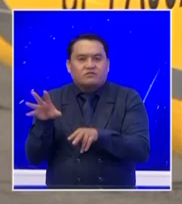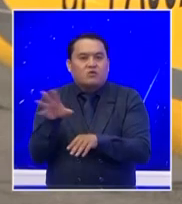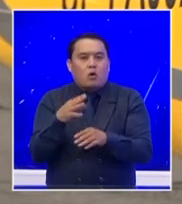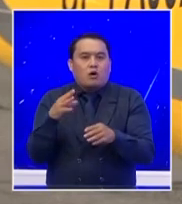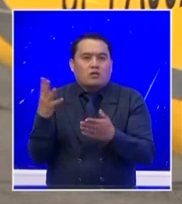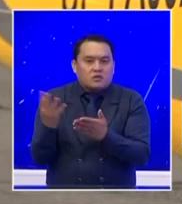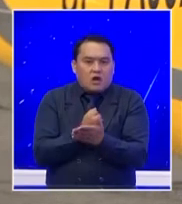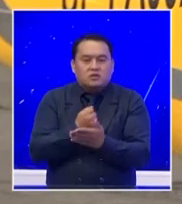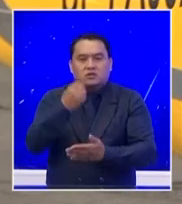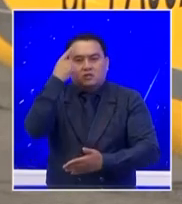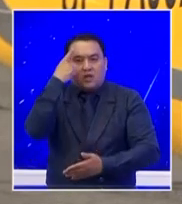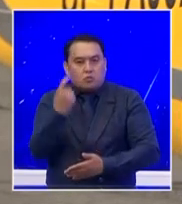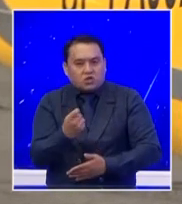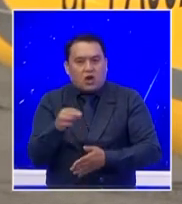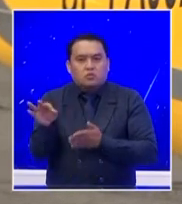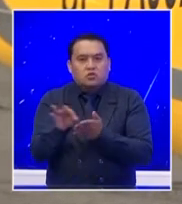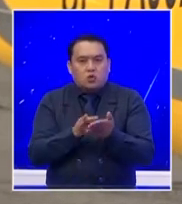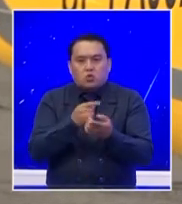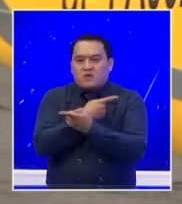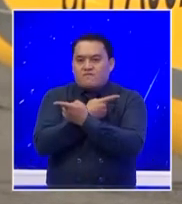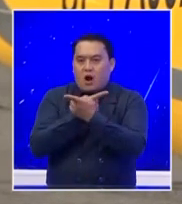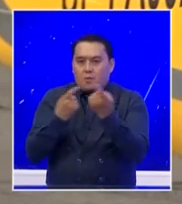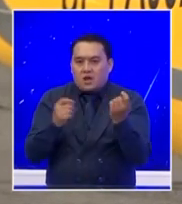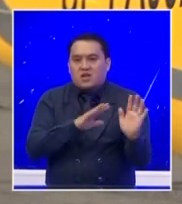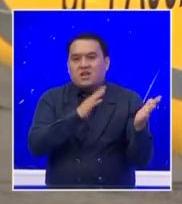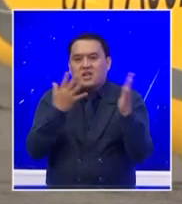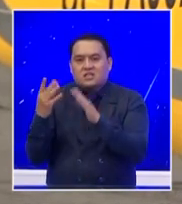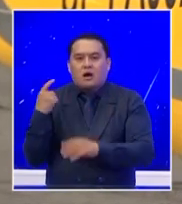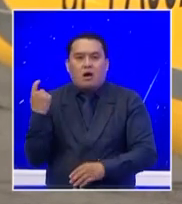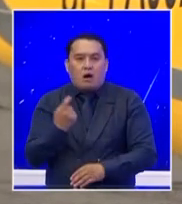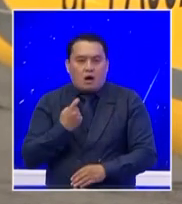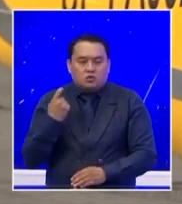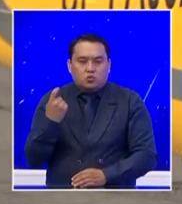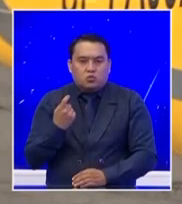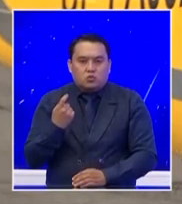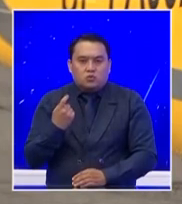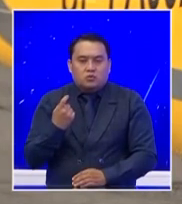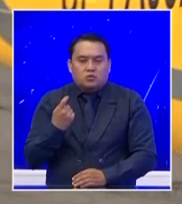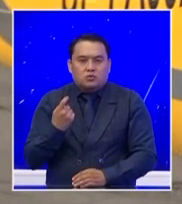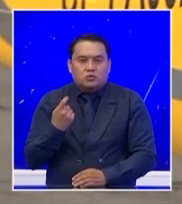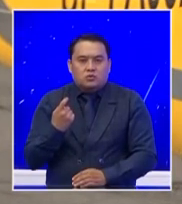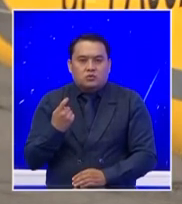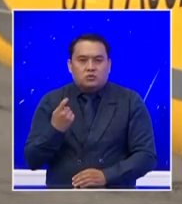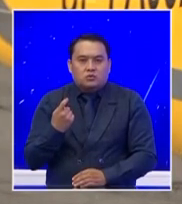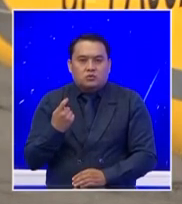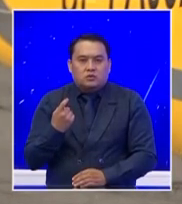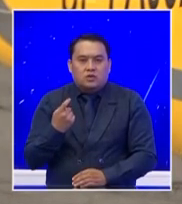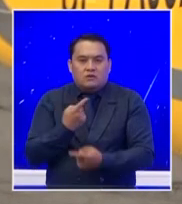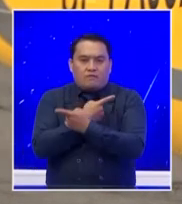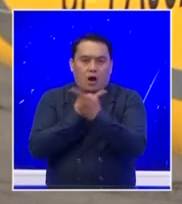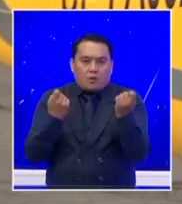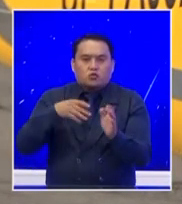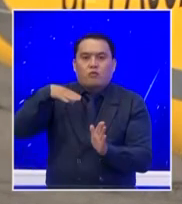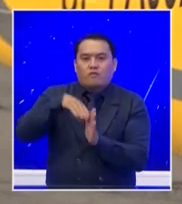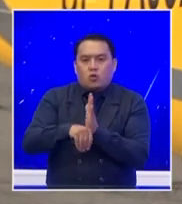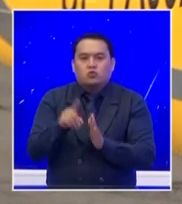обнаружении пожара мы сообщаем всю информацию лесовладельцам, то есть лесхозу. В информацию входит,